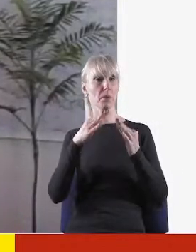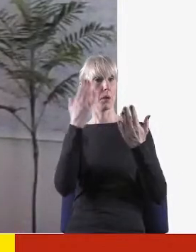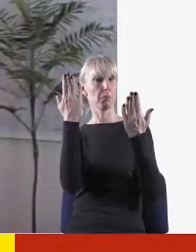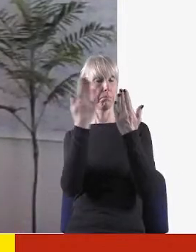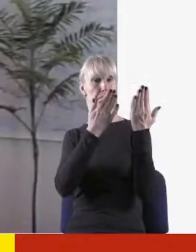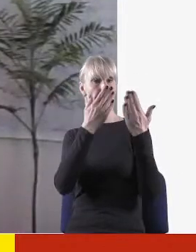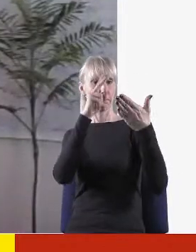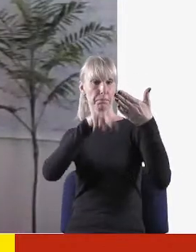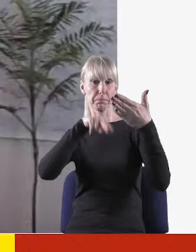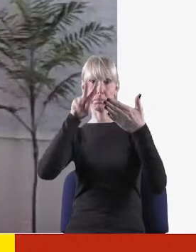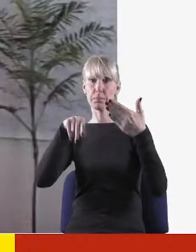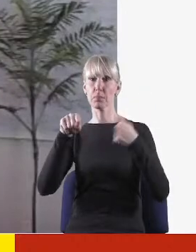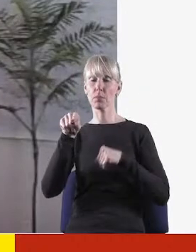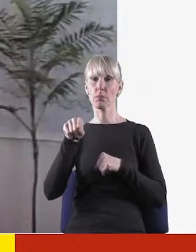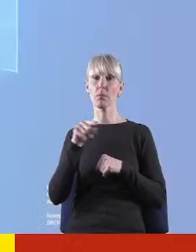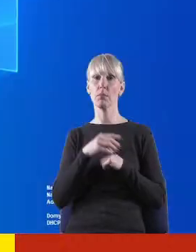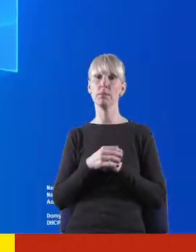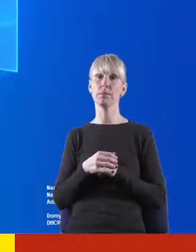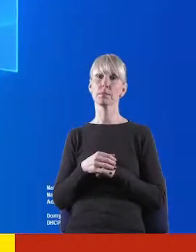czytamy, że